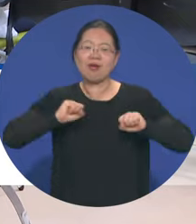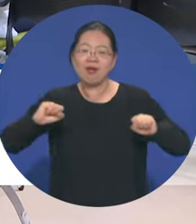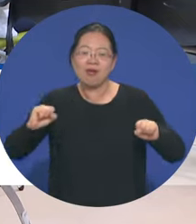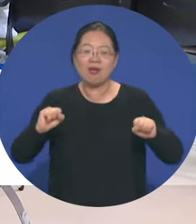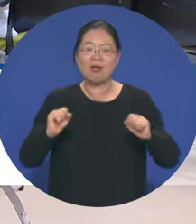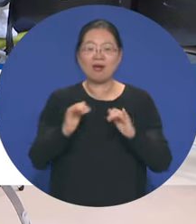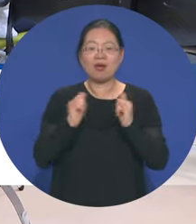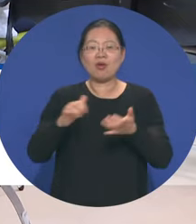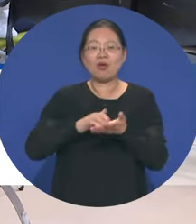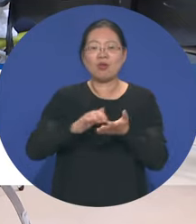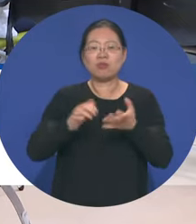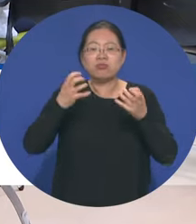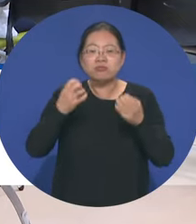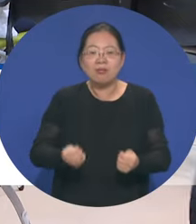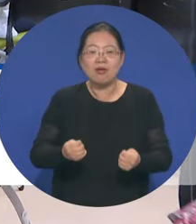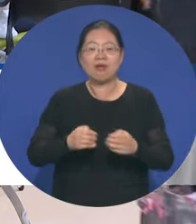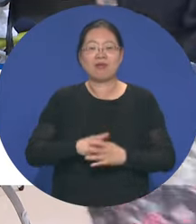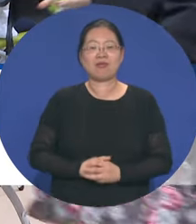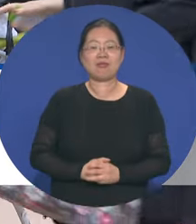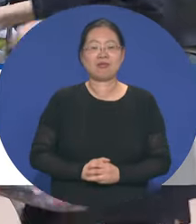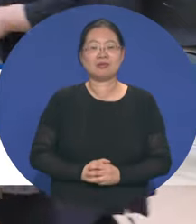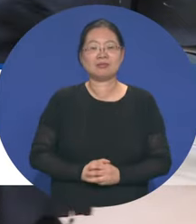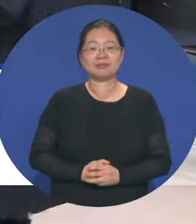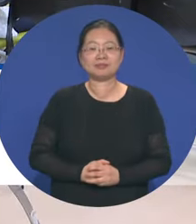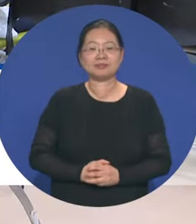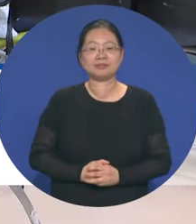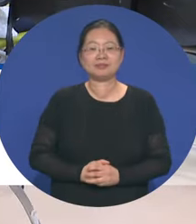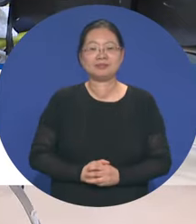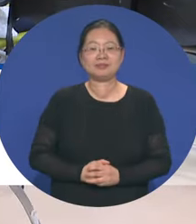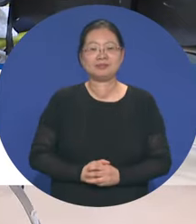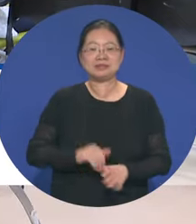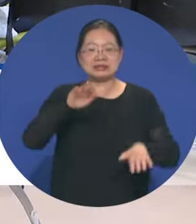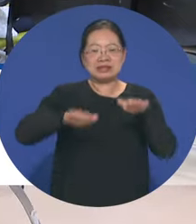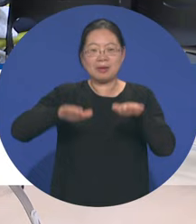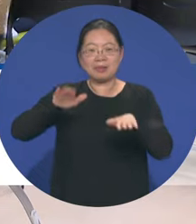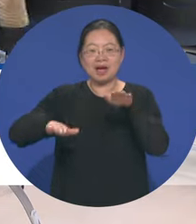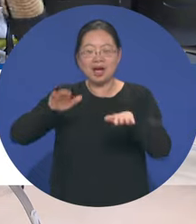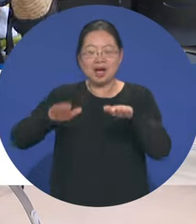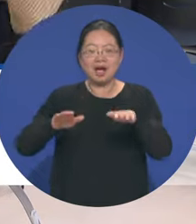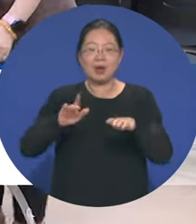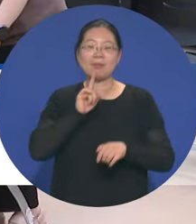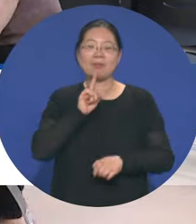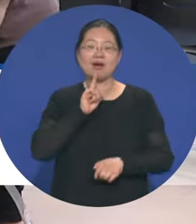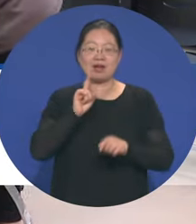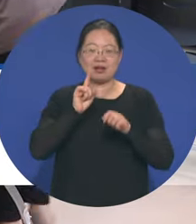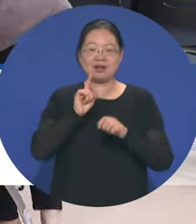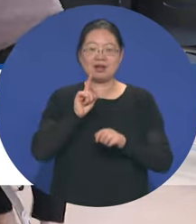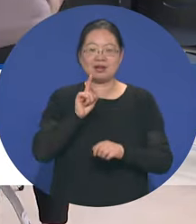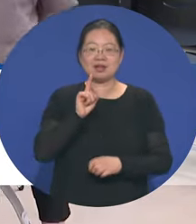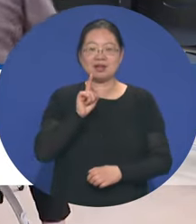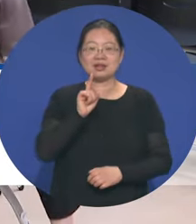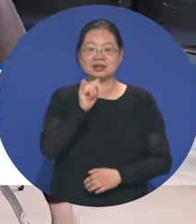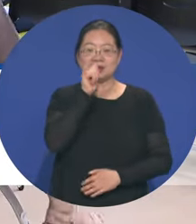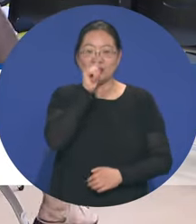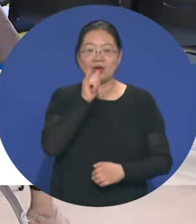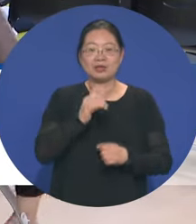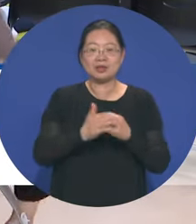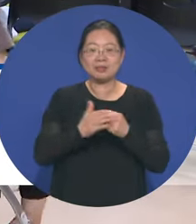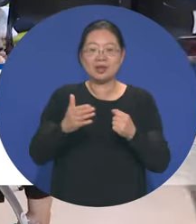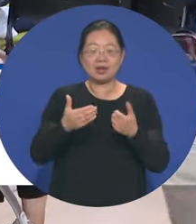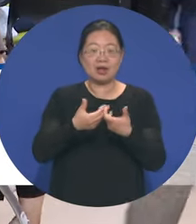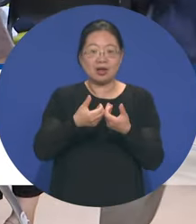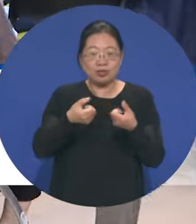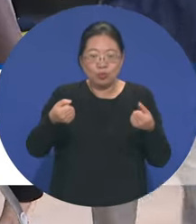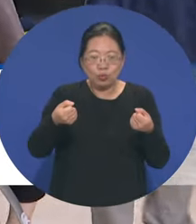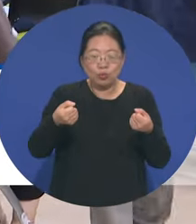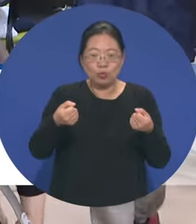지역이 넓고 인구도 또 많고 그러다 보니까 많이 차이가 난다고 그러더라고요. 그래서 그러면은 나누는